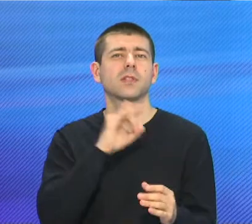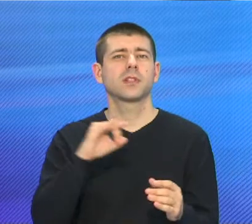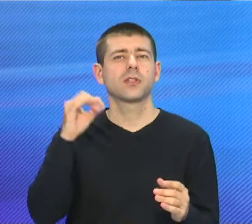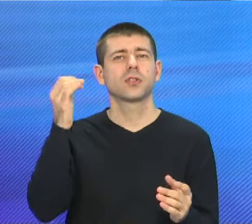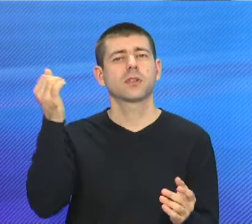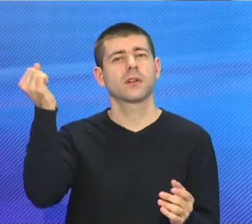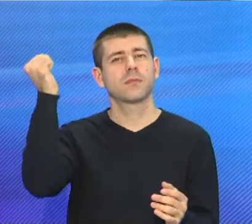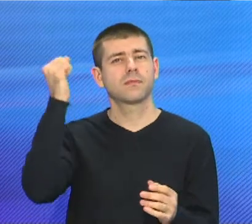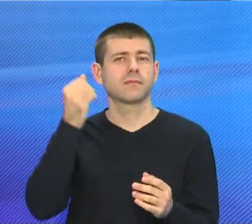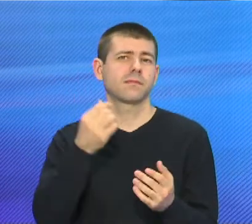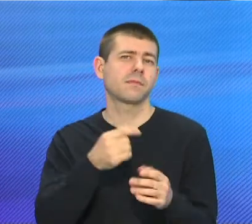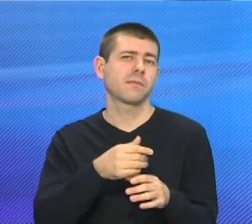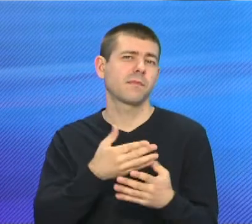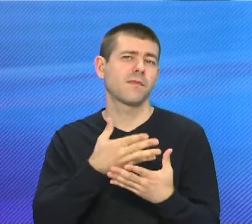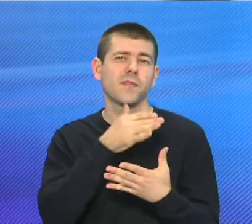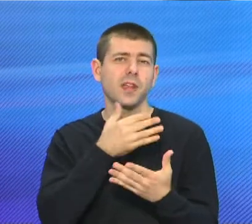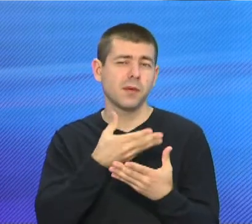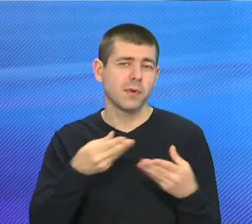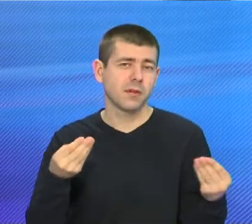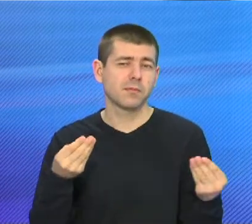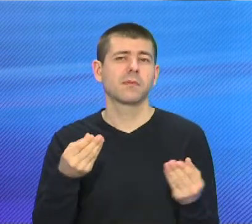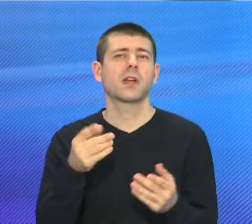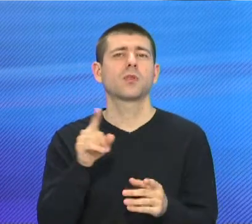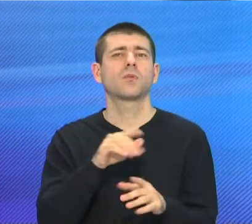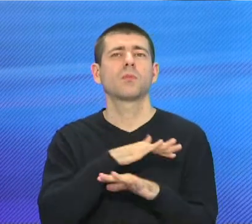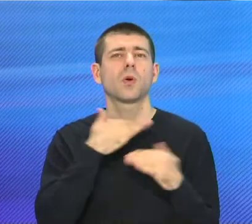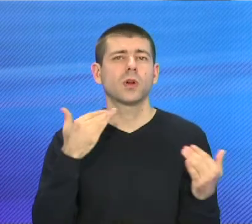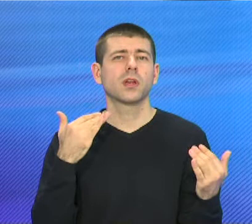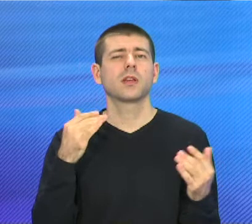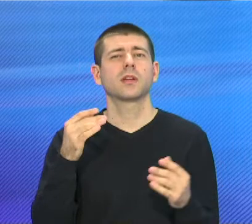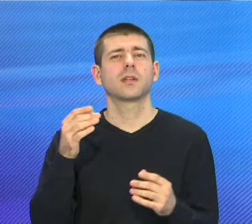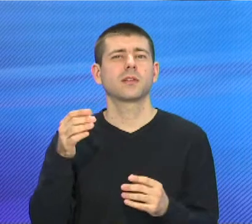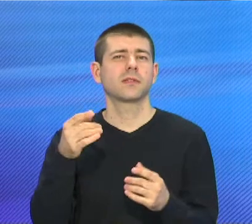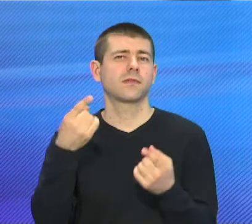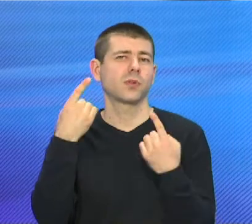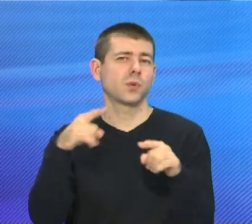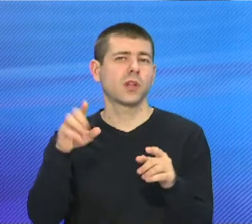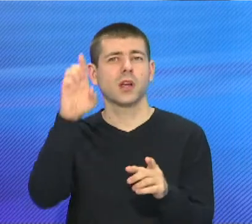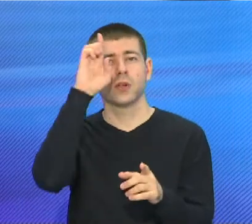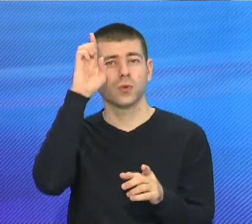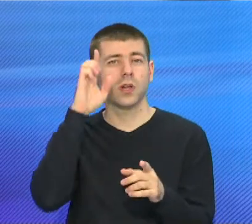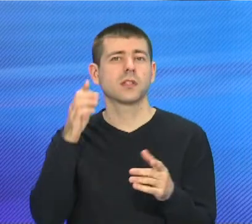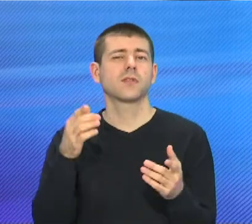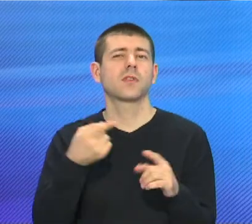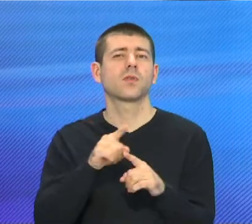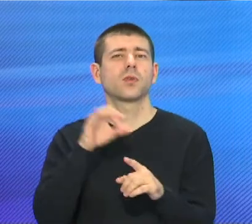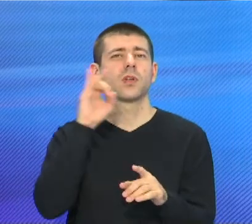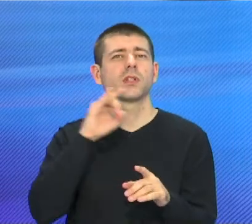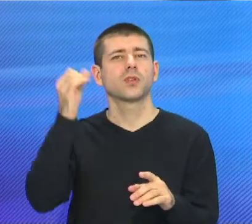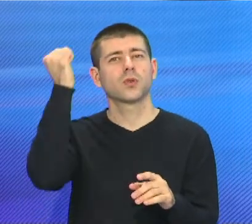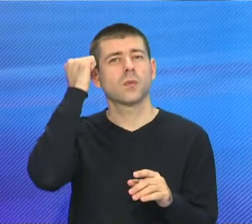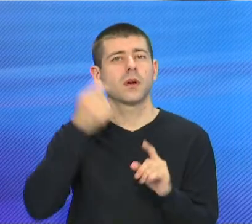историческая ценность и память. Очень многие страны пытаются вот эту историческую